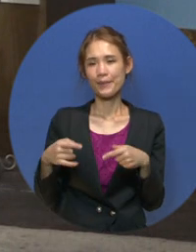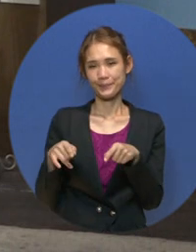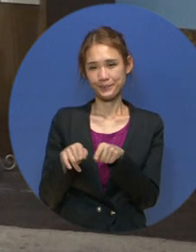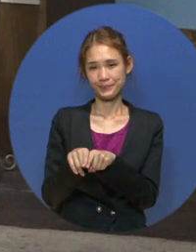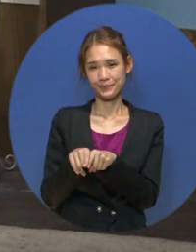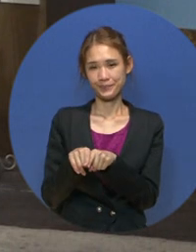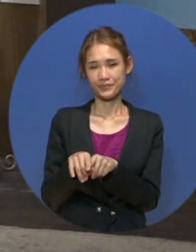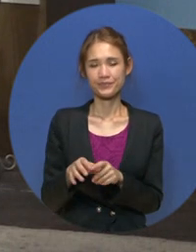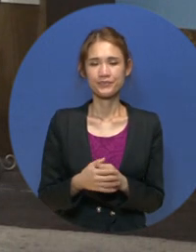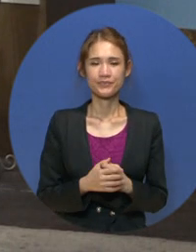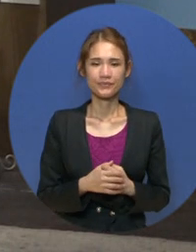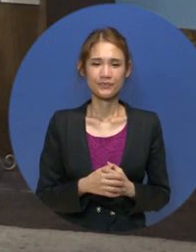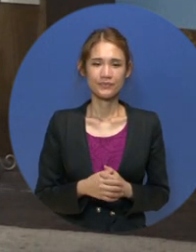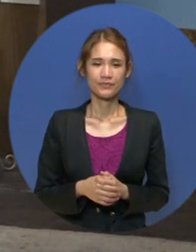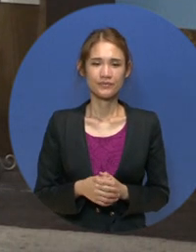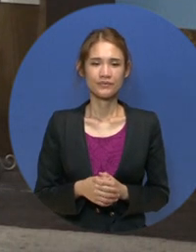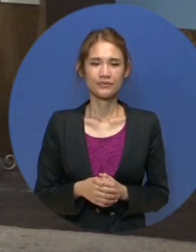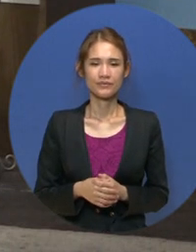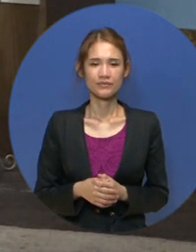함께함입니다.